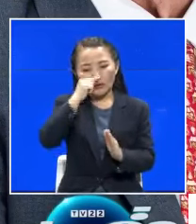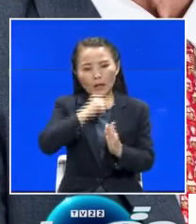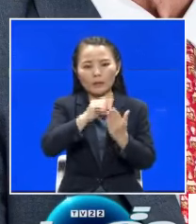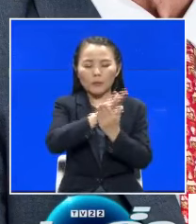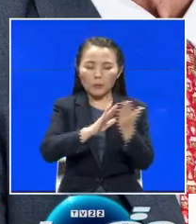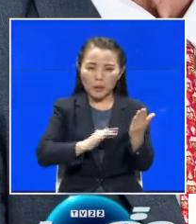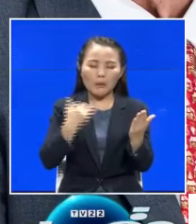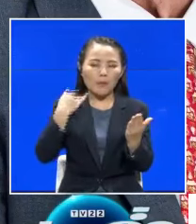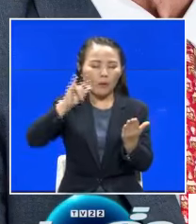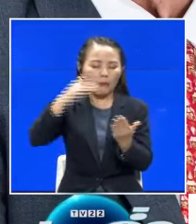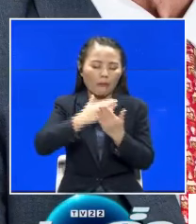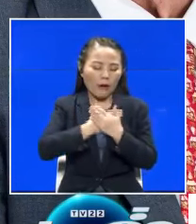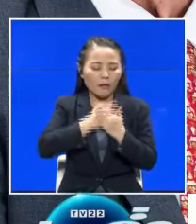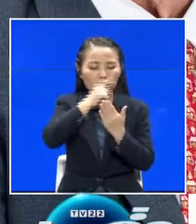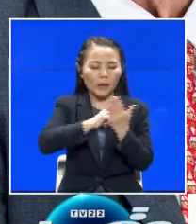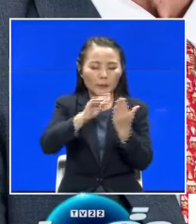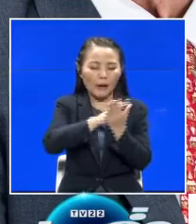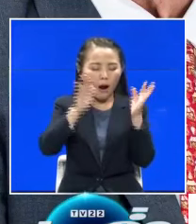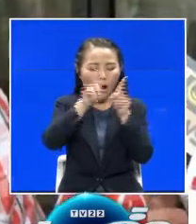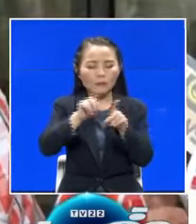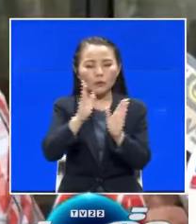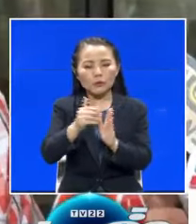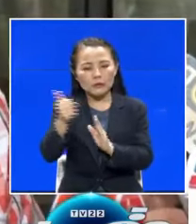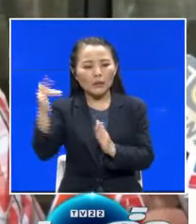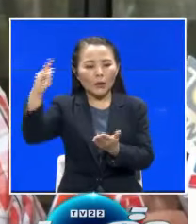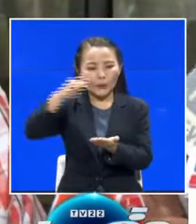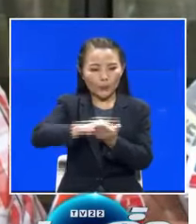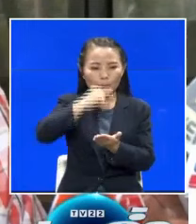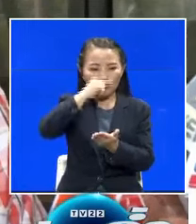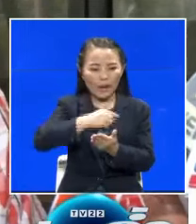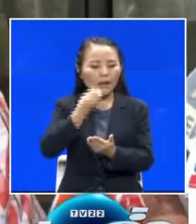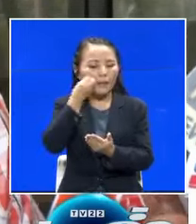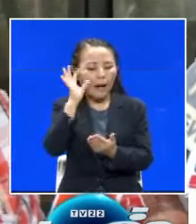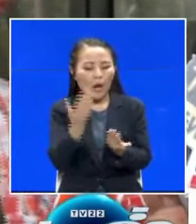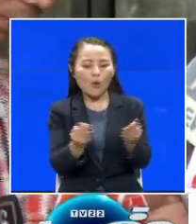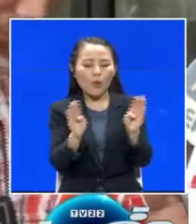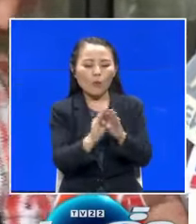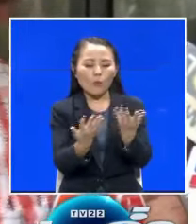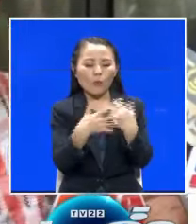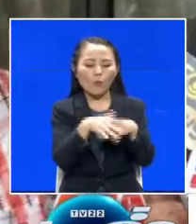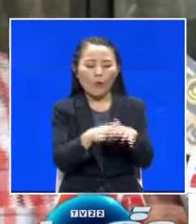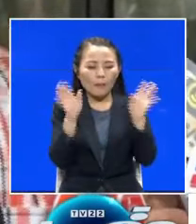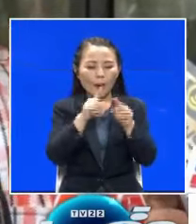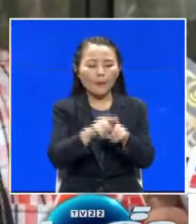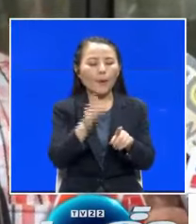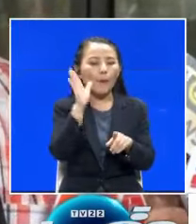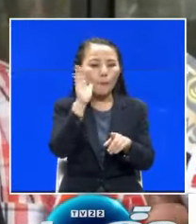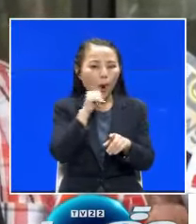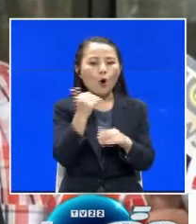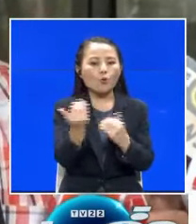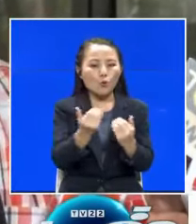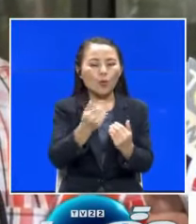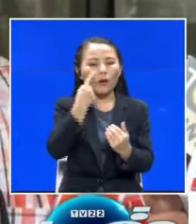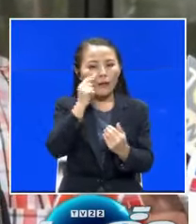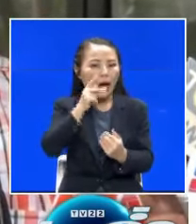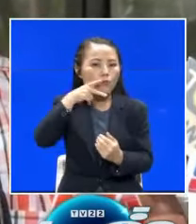องนอนไม่ยิ่งหย่อนและแตกต่างไปจากคนอื่นๆได้กลับมาใช้ชีวิตกับครอบครัวในฐานะพ่อของลูกๆและคุณตาคุ